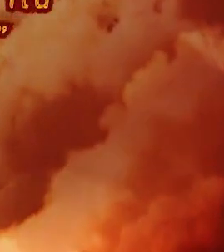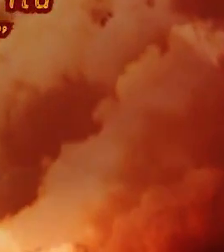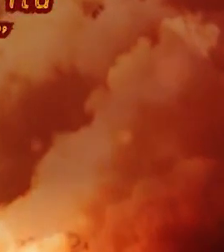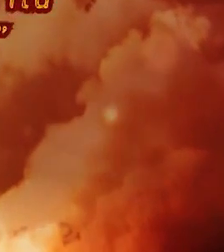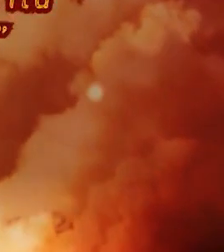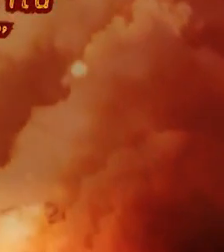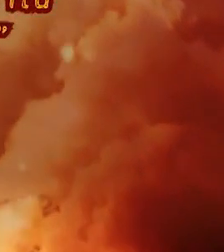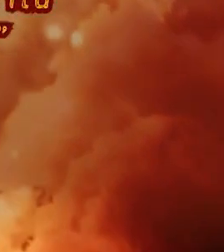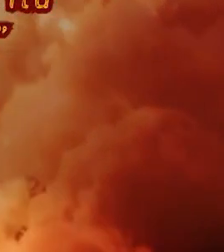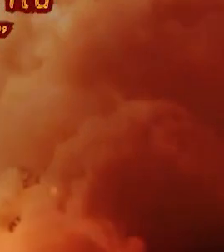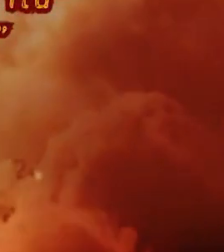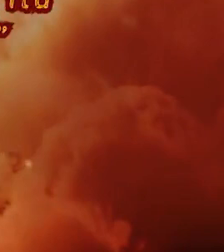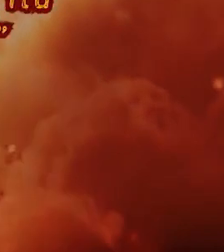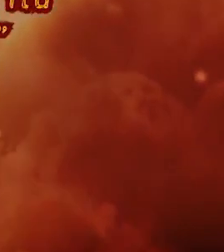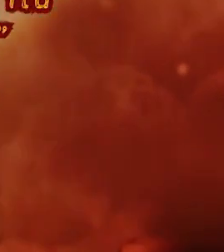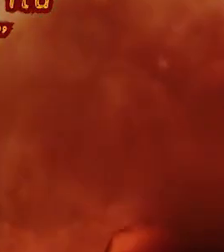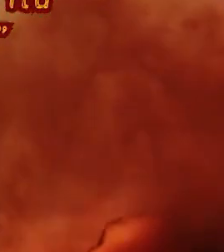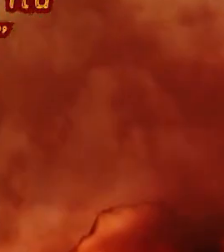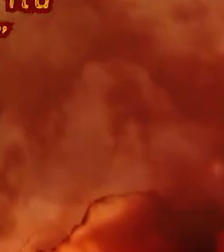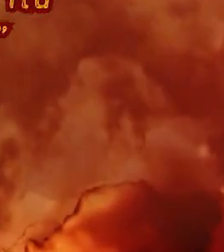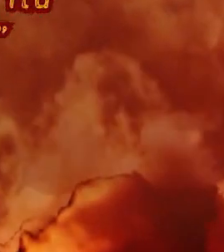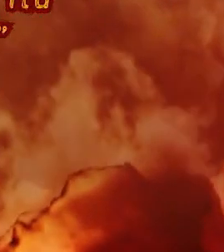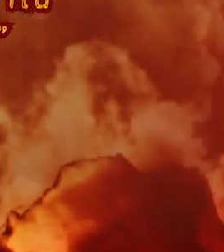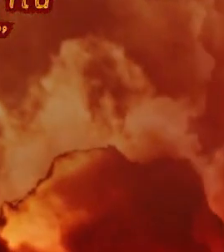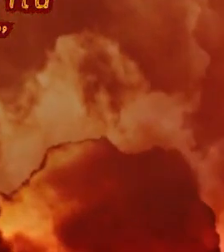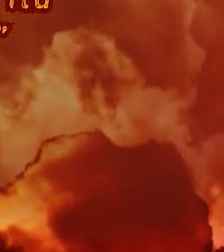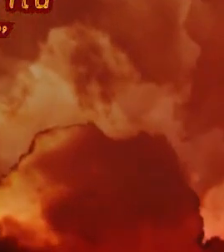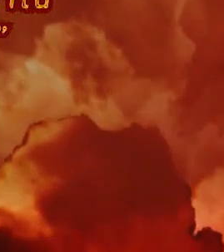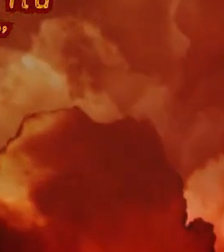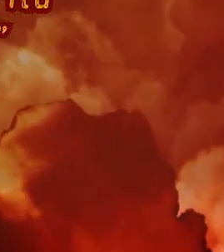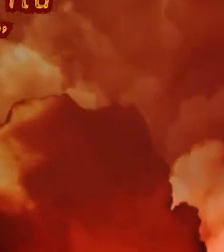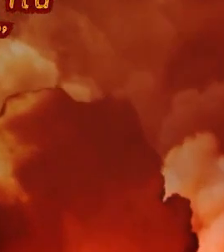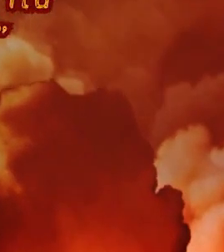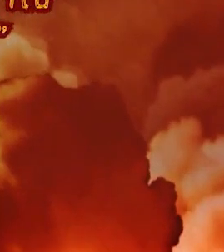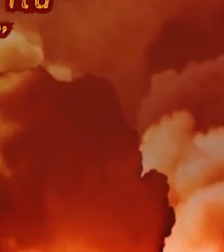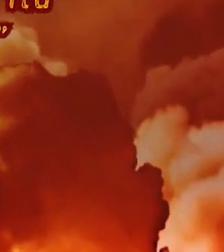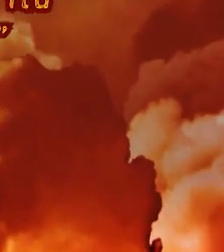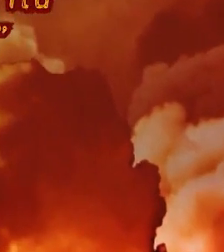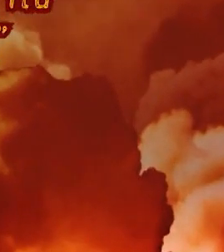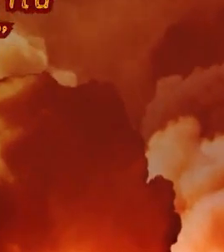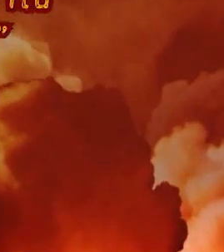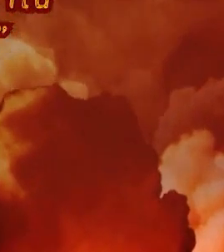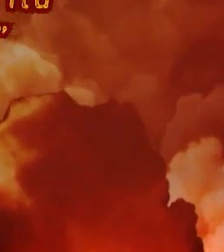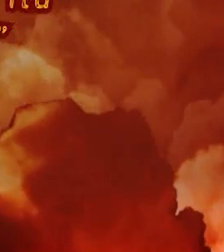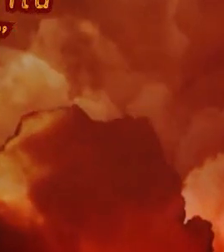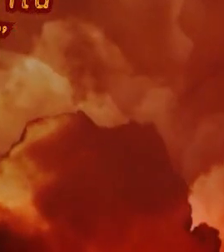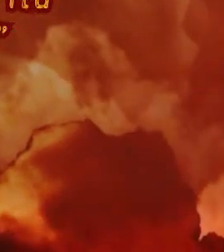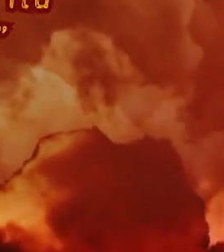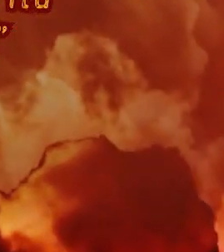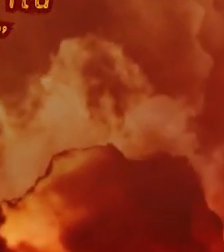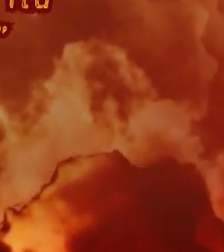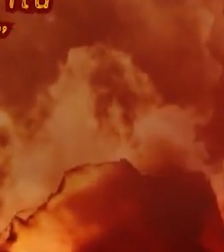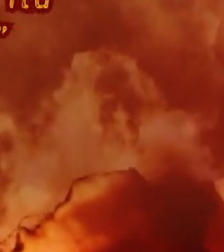belum pernah dilihat oleh baginda, dan salah satunya ialah perempuan-perempuan yang membuka aurat, yang cenderung